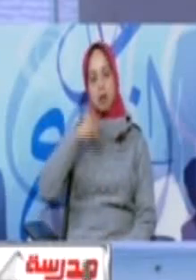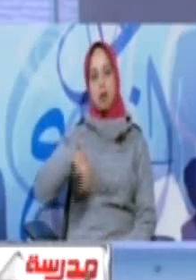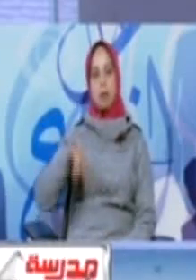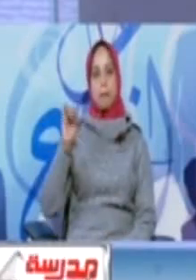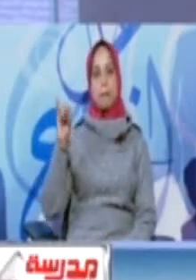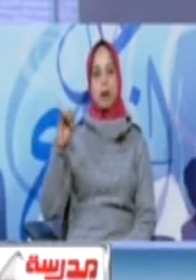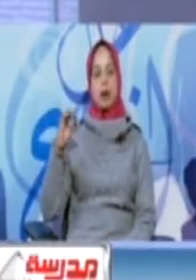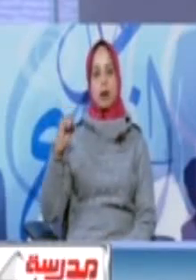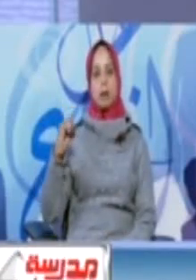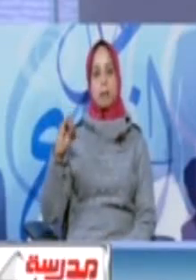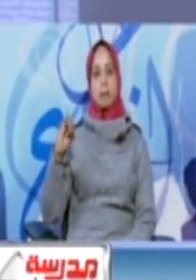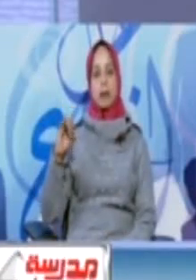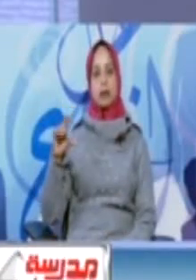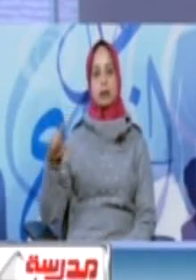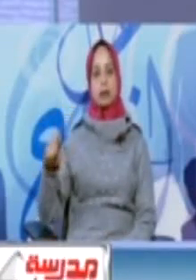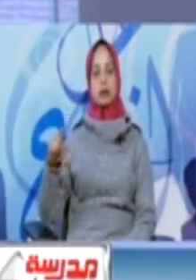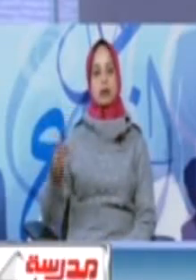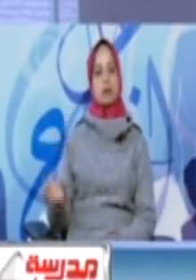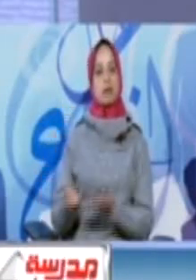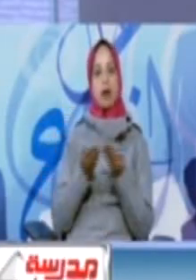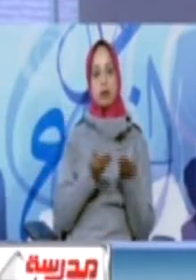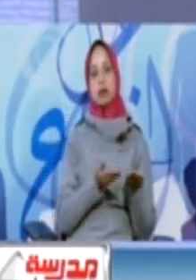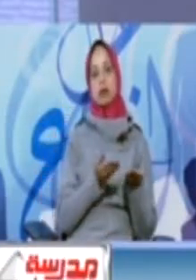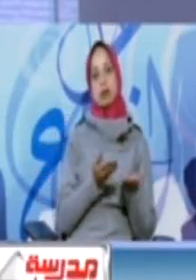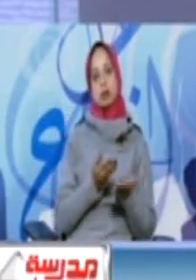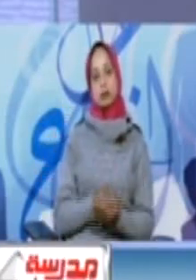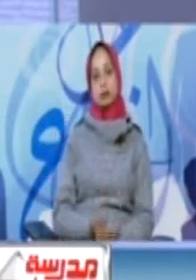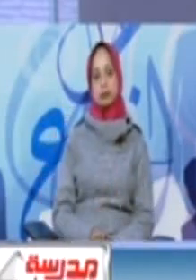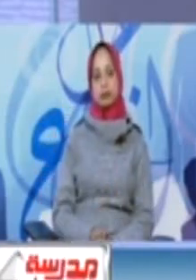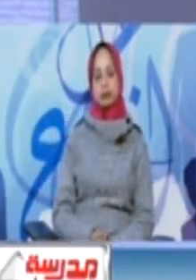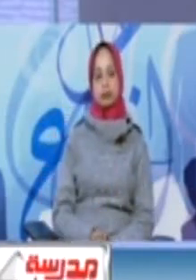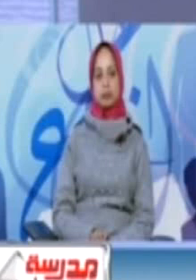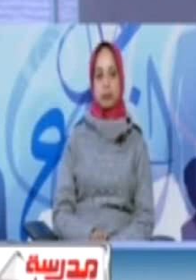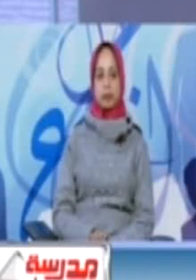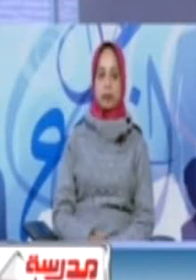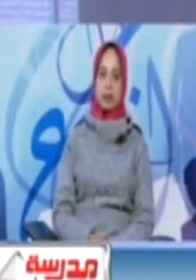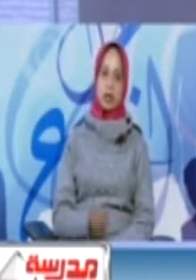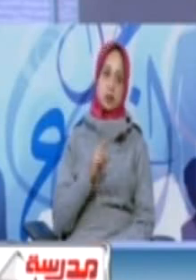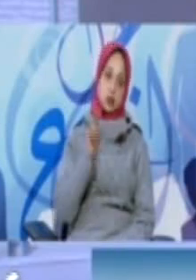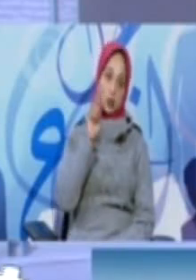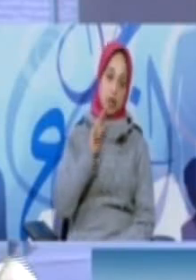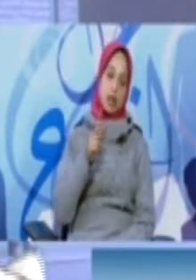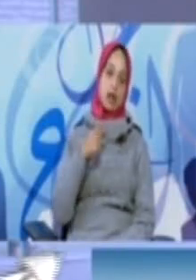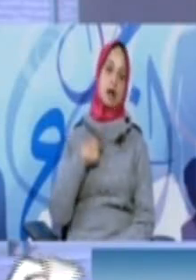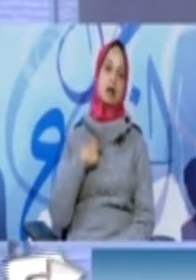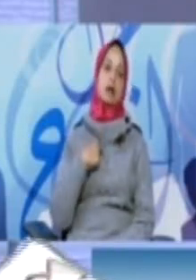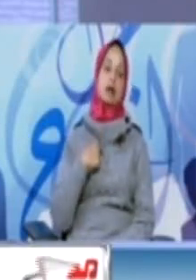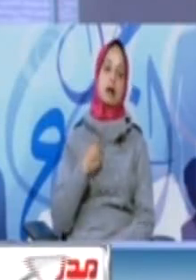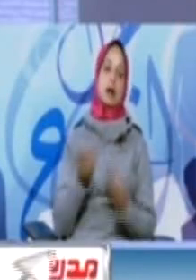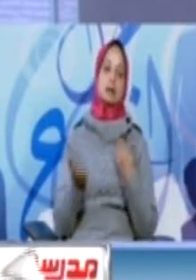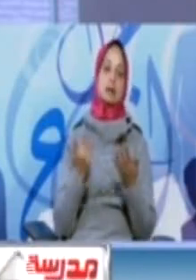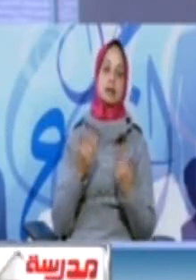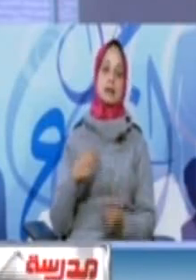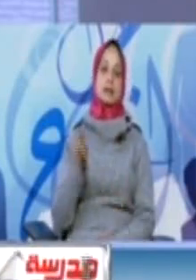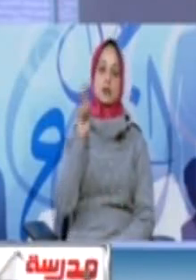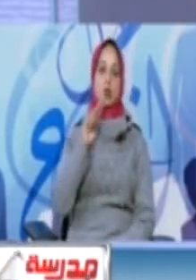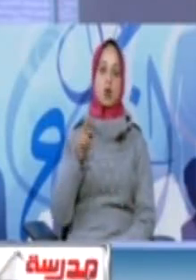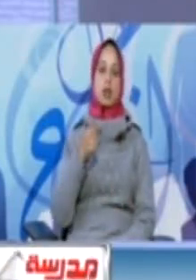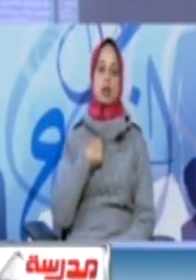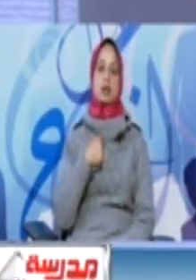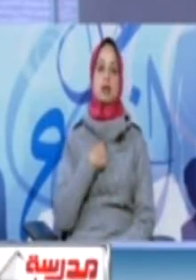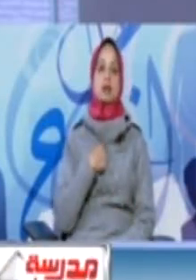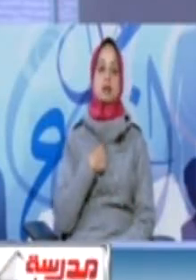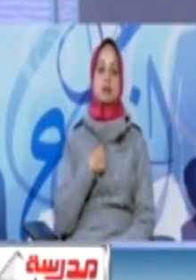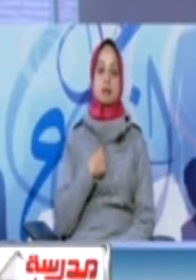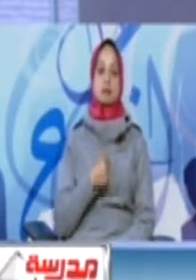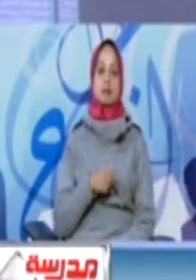ايه؟ الحمد لله تمام. اتفضل يا محمد. لو سمحت كنت عايز اتسال. تتسال؟ اه. انت عايز اسئله يعني؟ ايوه. انت